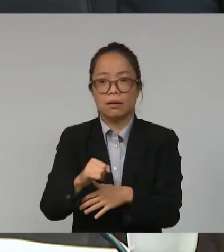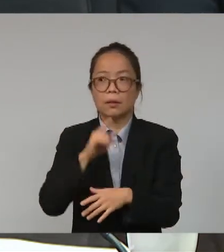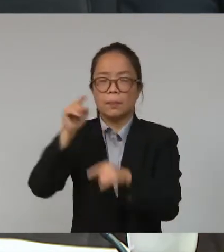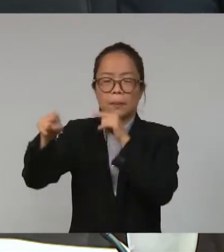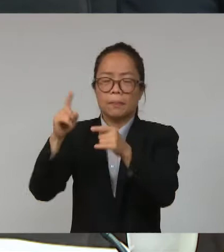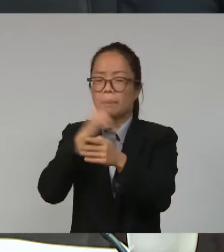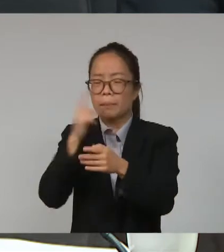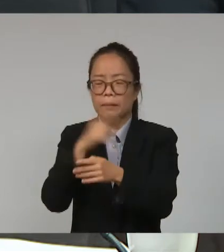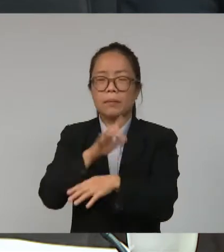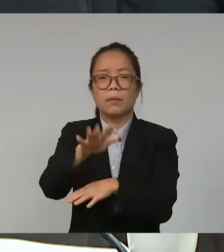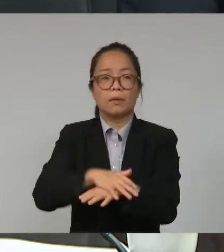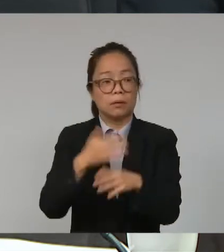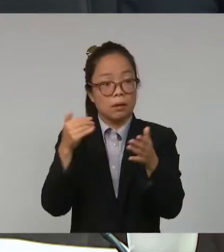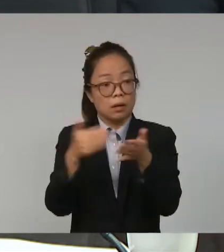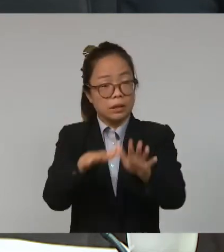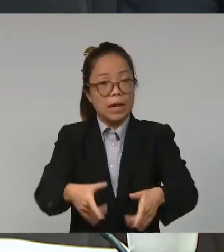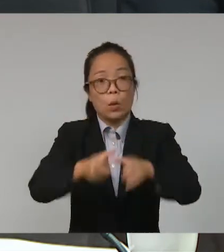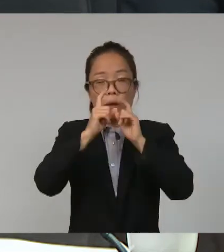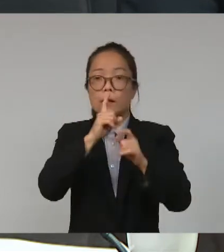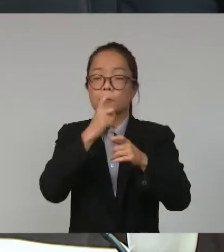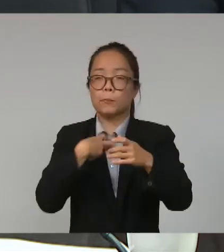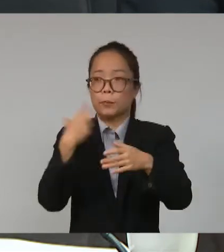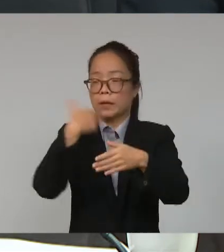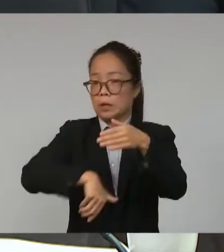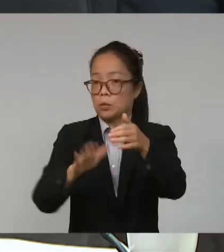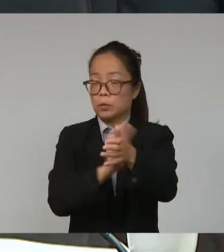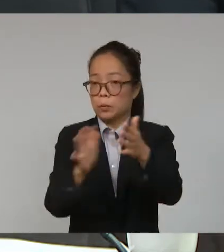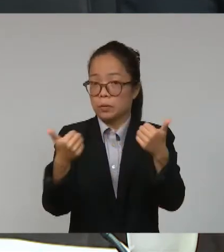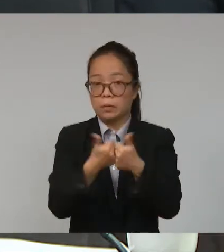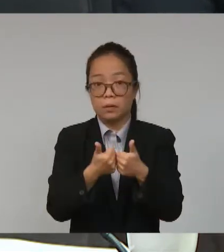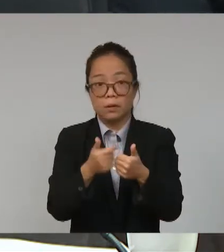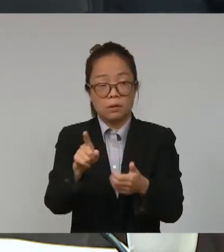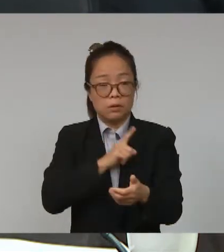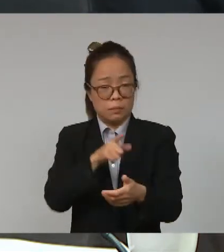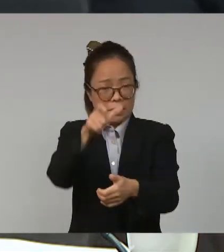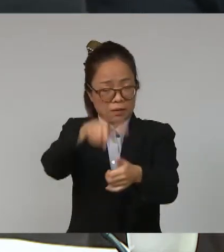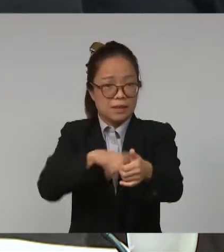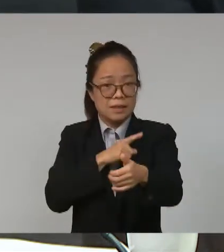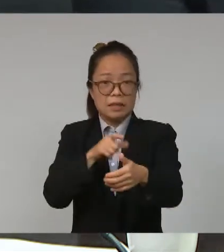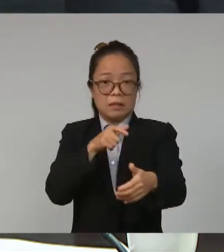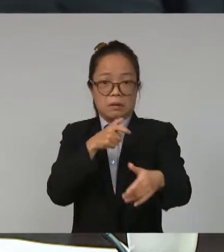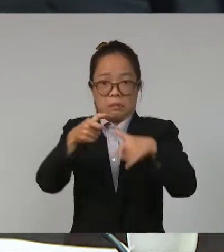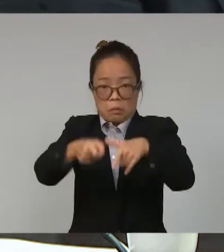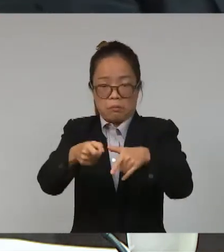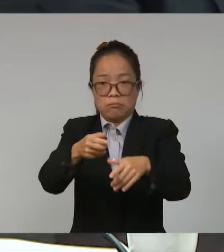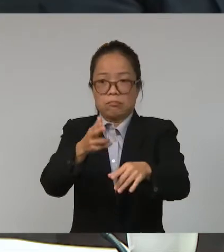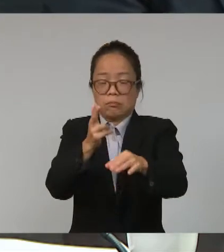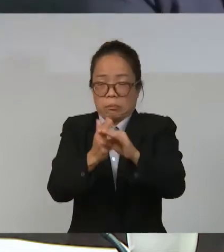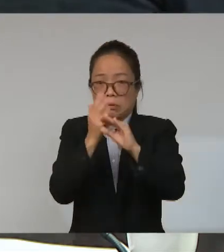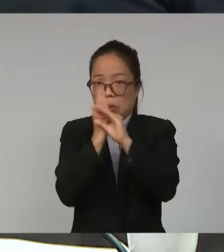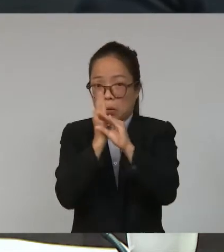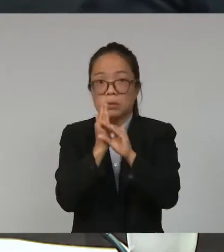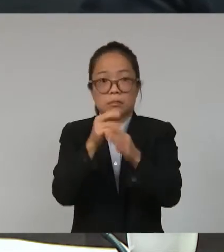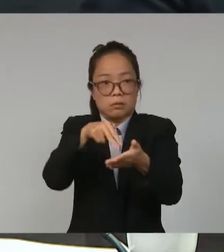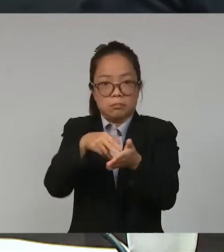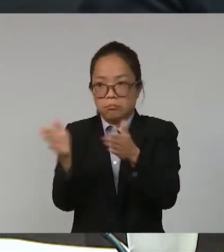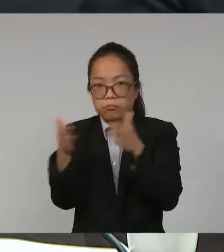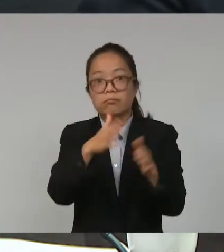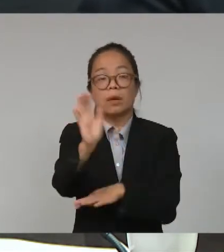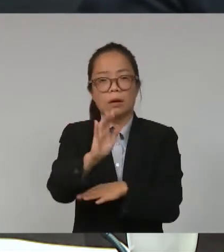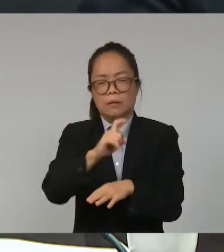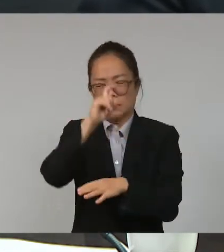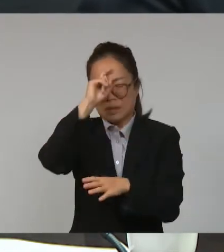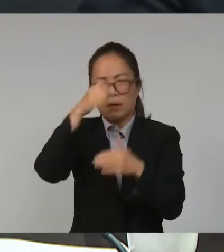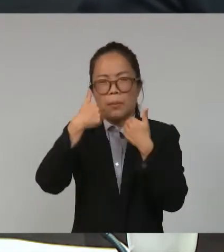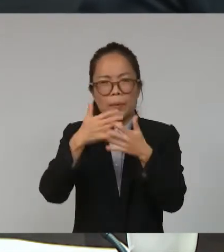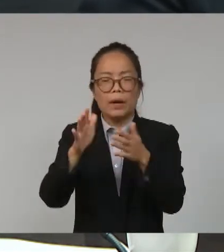选会的部分，中选会做一个中立公正的机关，我希望不要